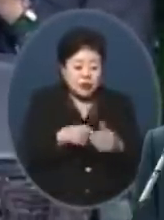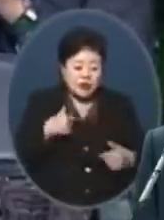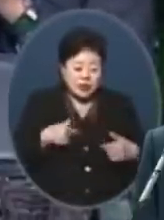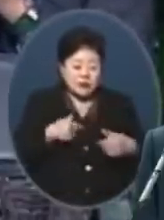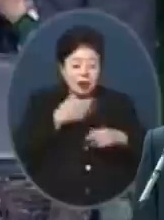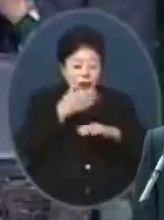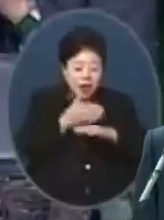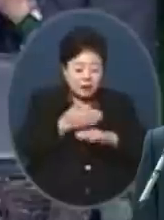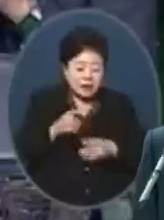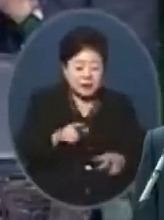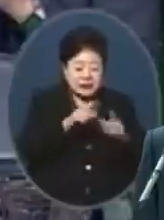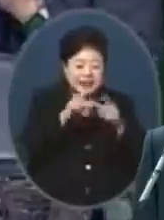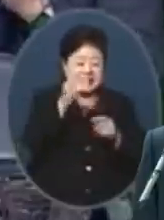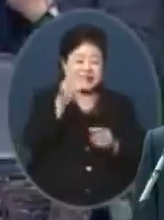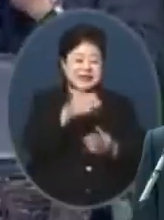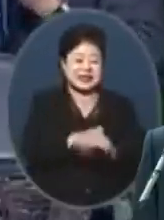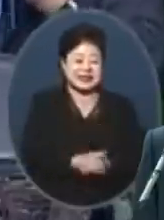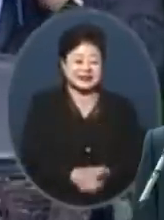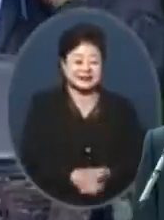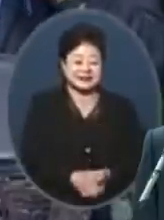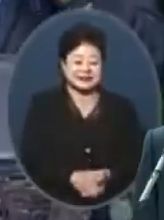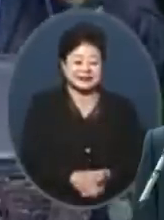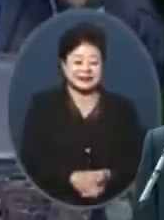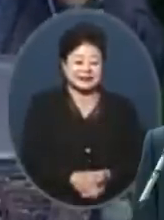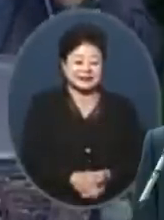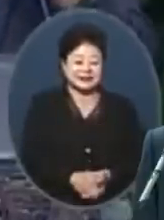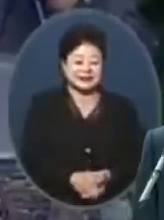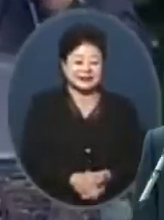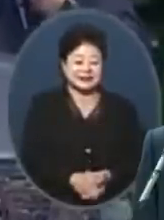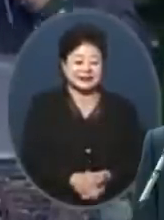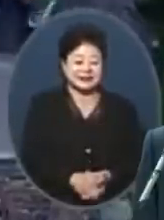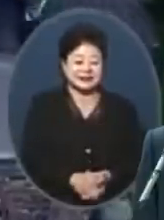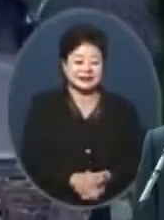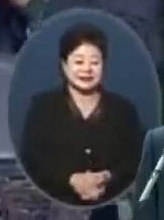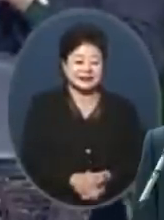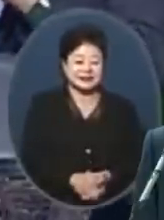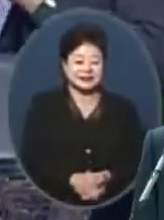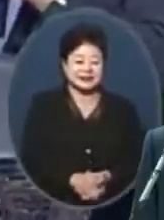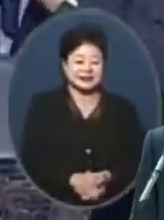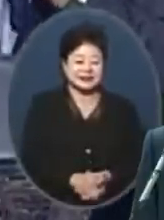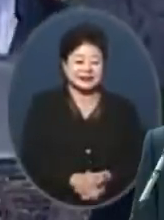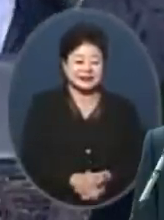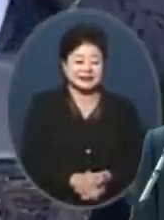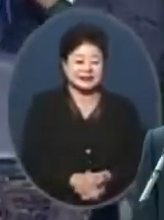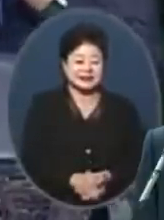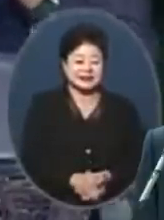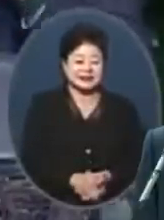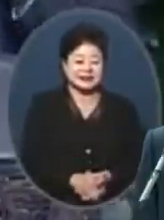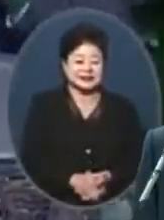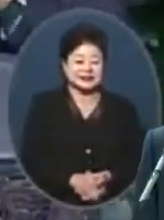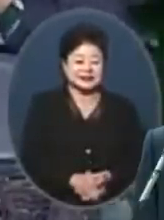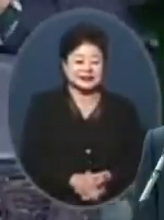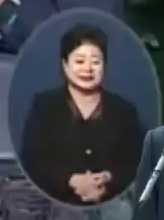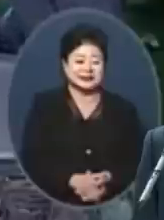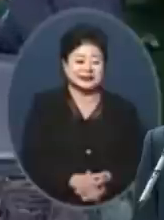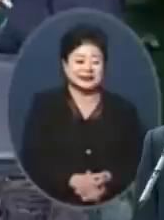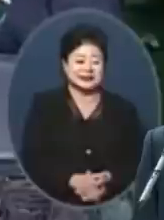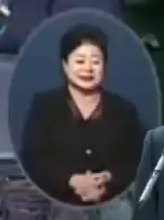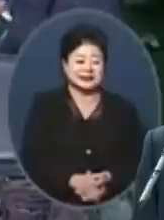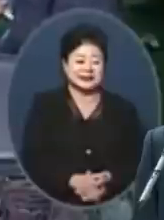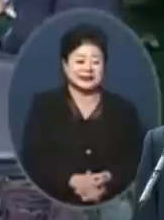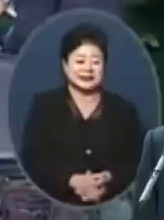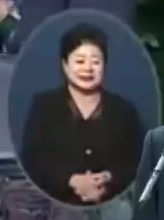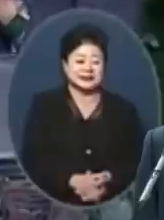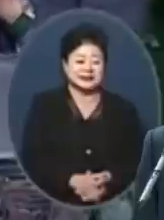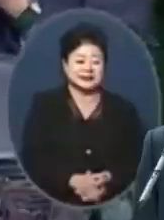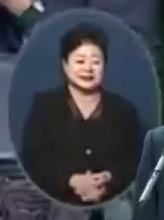기뻐하고 감사함에 살아야 되는 것입니다. So we have to treasure the dream, protect the dream, and live with joy and full